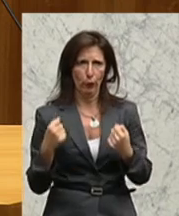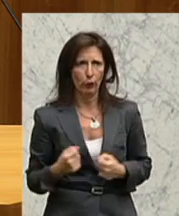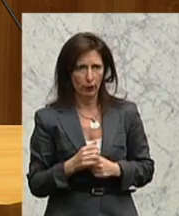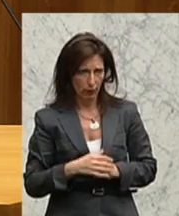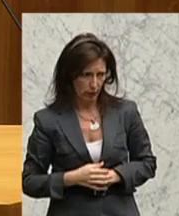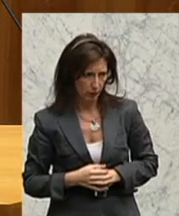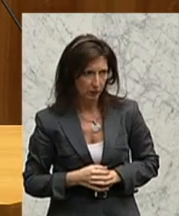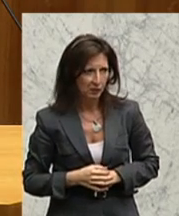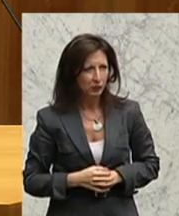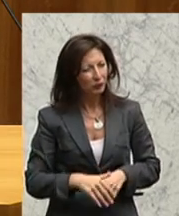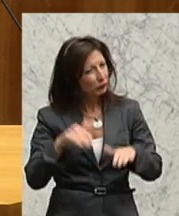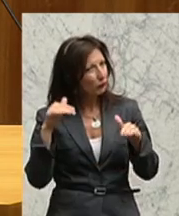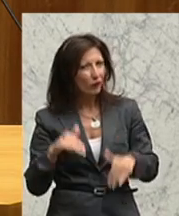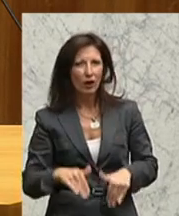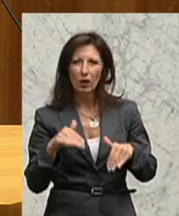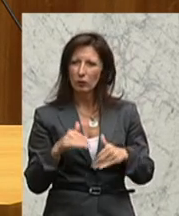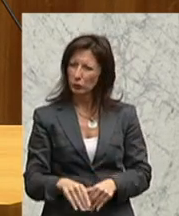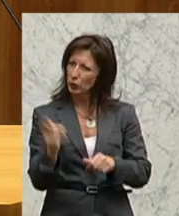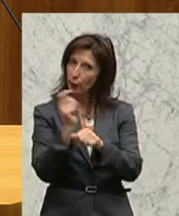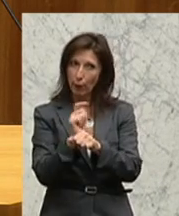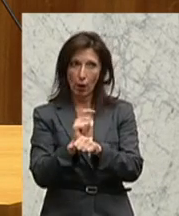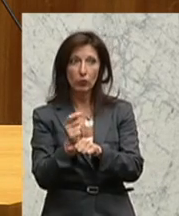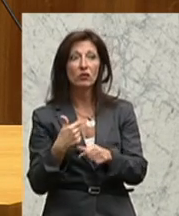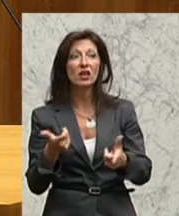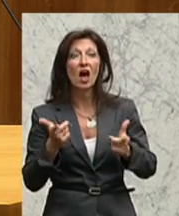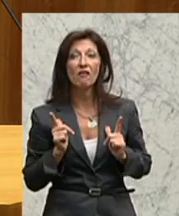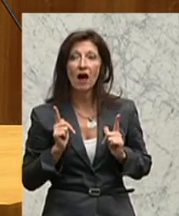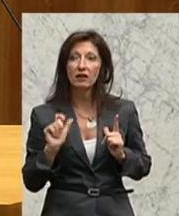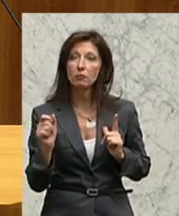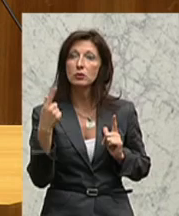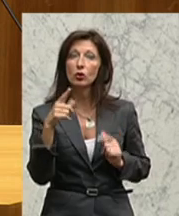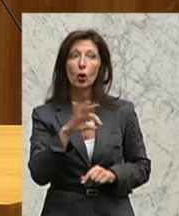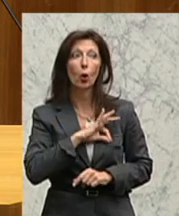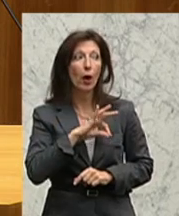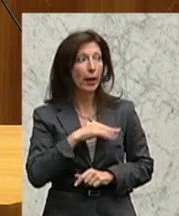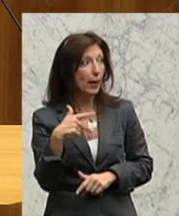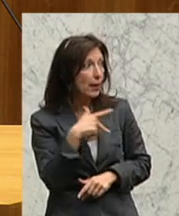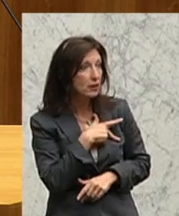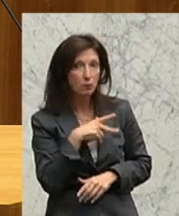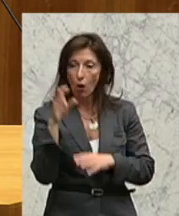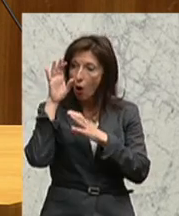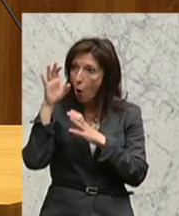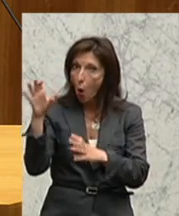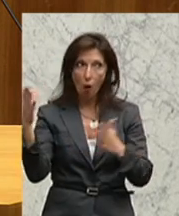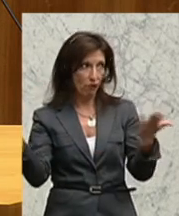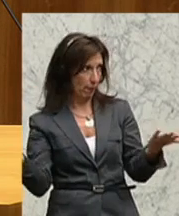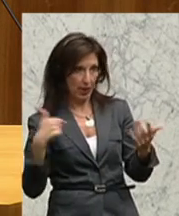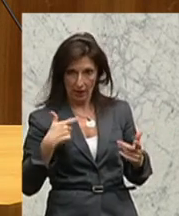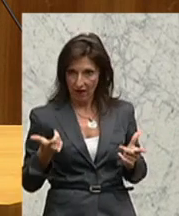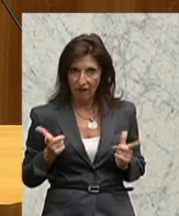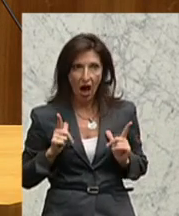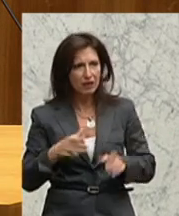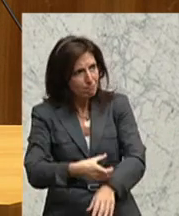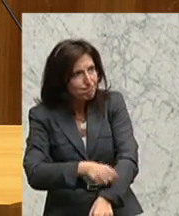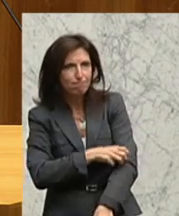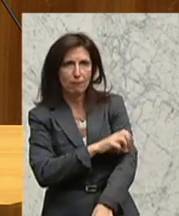Ganz, ganz dringend hinschauen, und ich erwarte mir die Bereitschaft, vor allem von den Kolleginnen aus der SPÖ und aus der ÖVP, das mal wirklich anzugehen. Nämlich